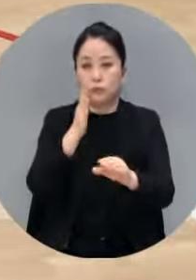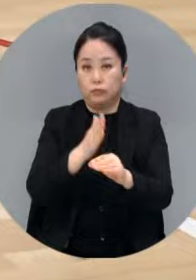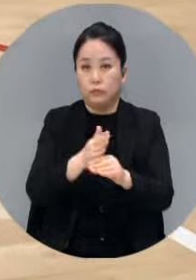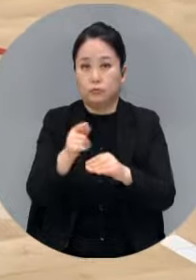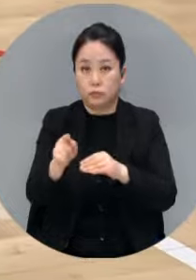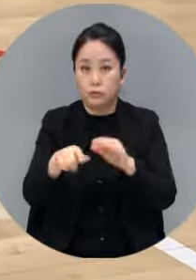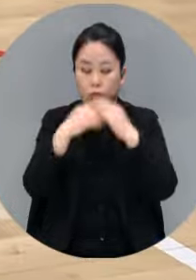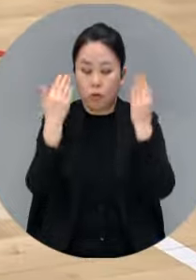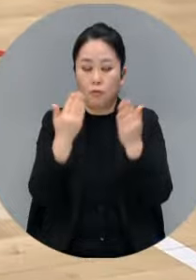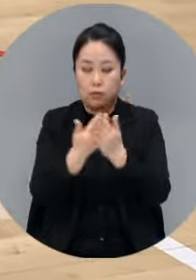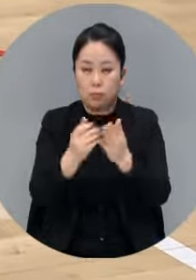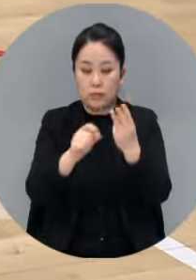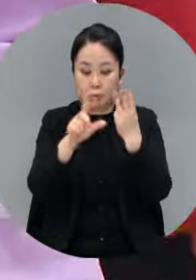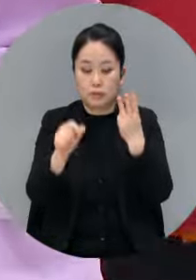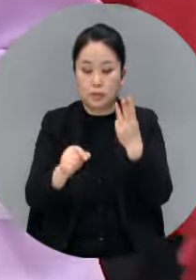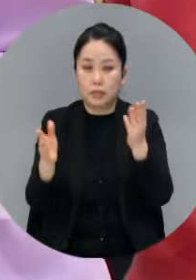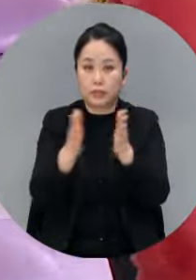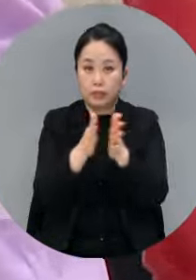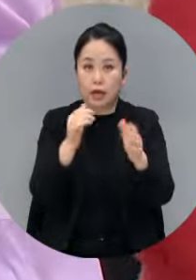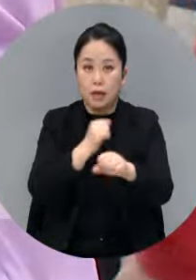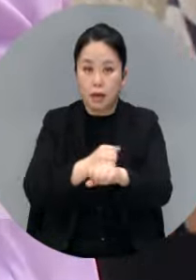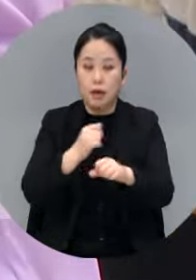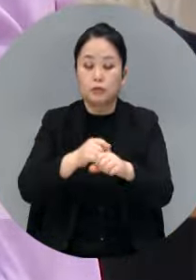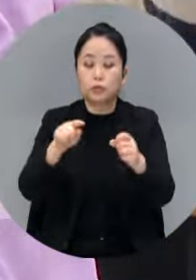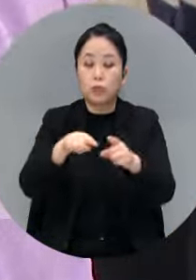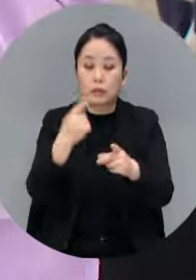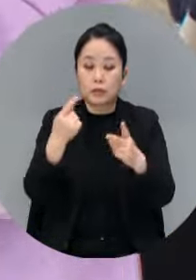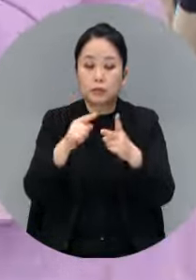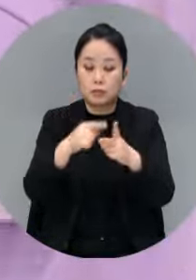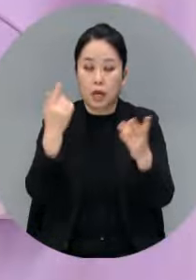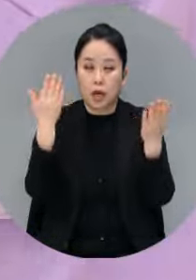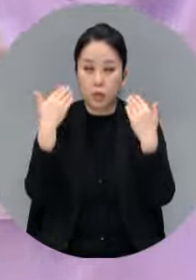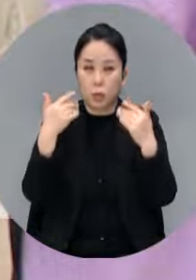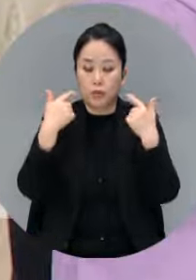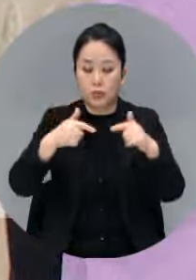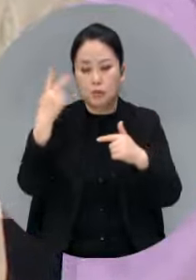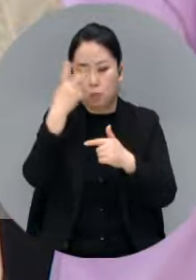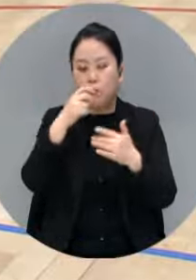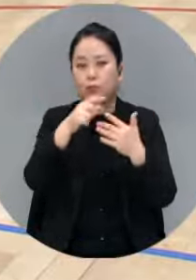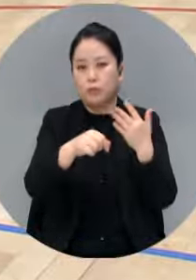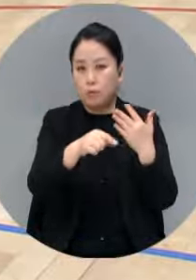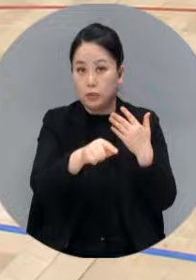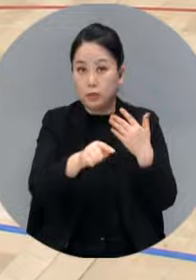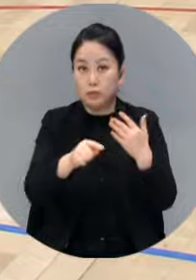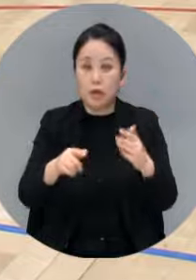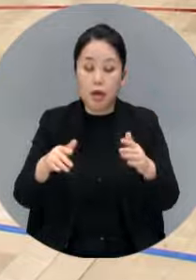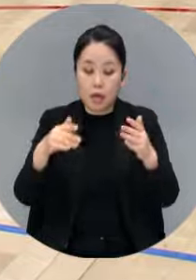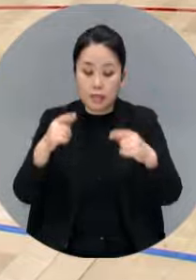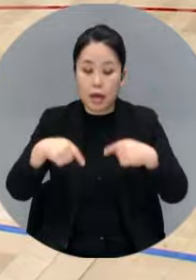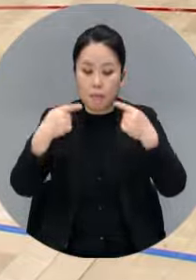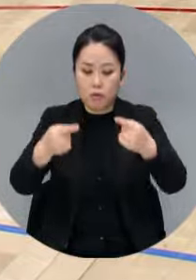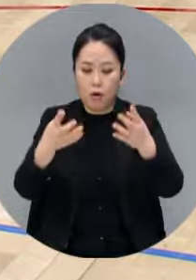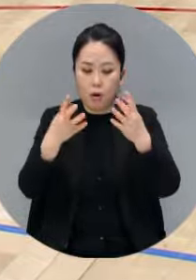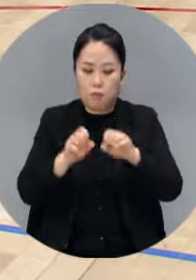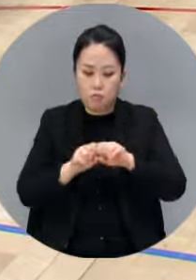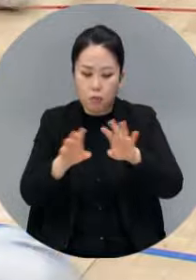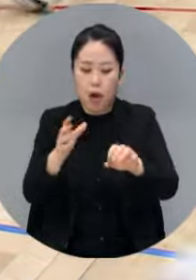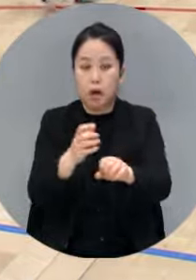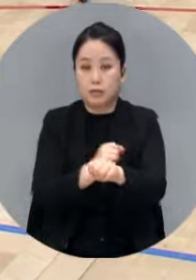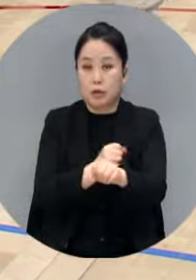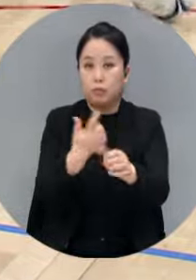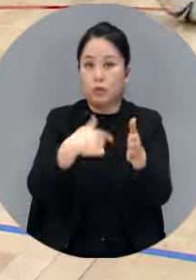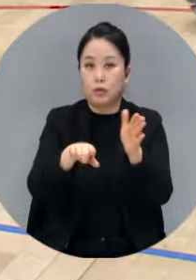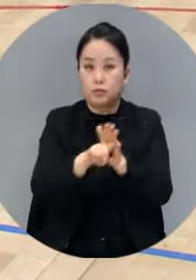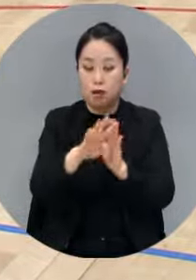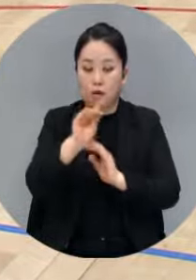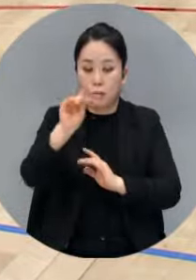이달부터 전면 시행에 들어간 초등학교 늘봄 프로그램입니다. 참여 분위기 확산을 위해 박형준 부산시장도